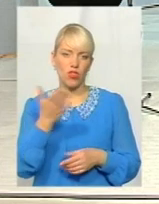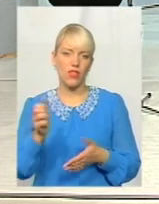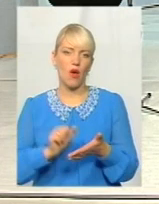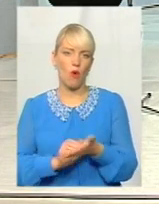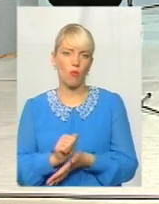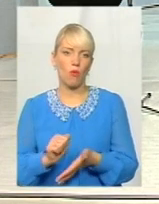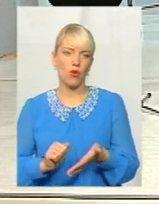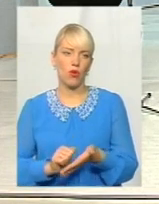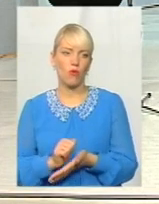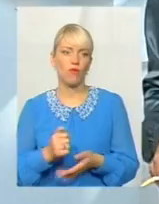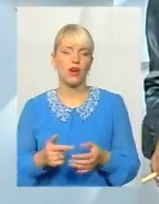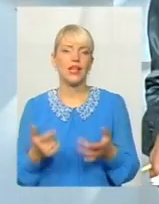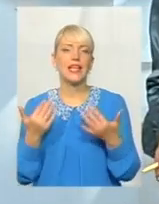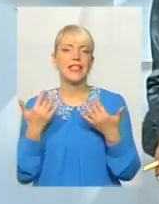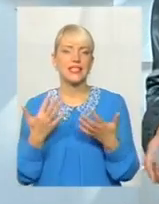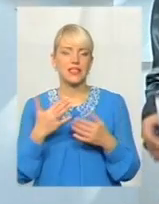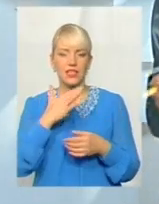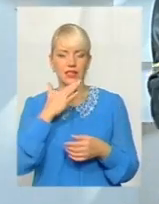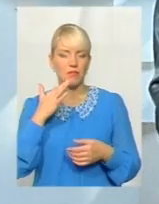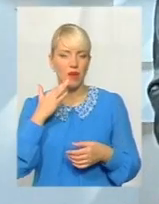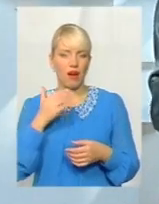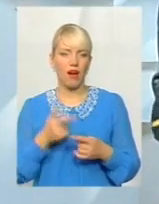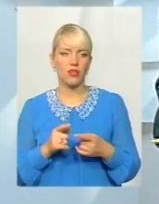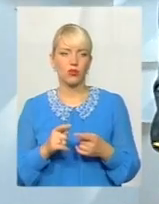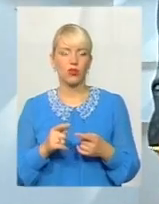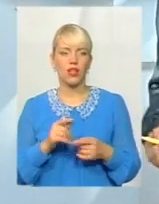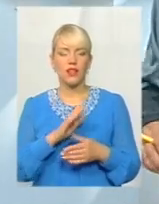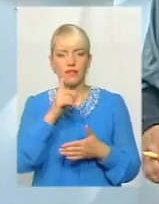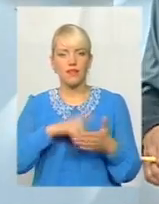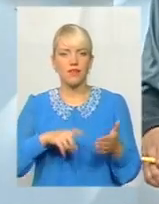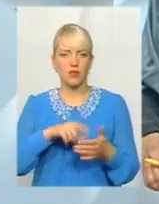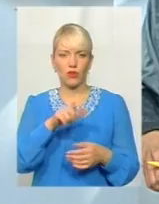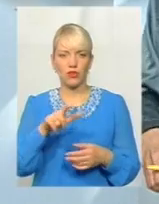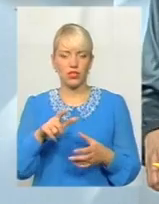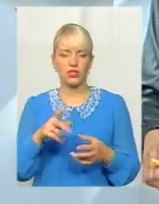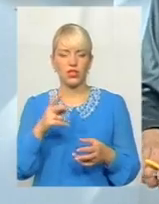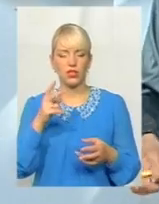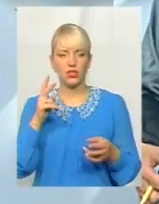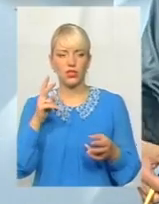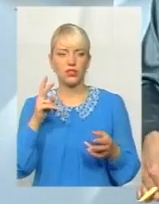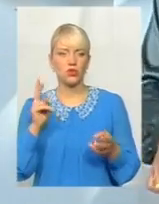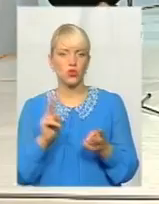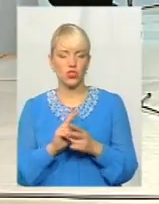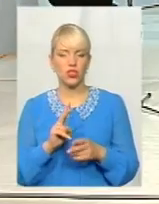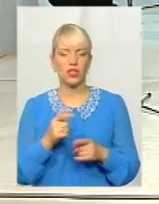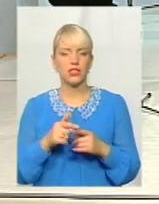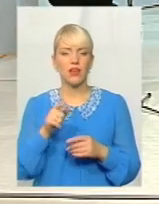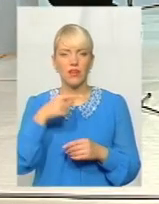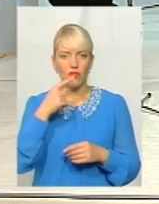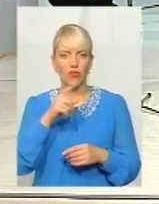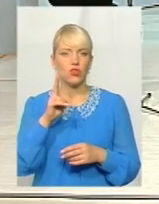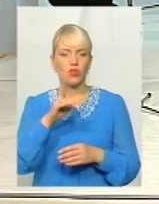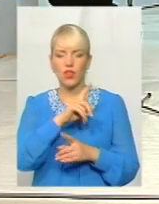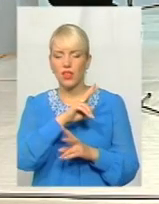Наскільки багато скептиків зустріли на своєму шляху? Ну, от ви зазначили, що казали, що ні, ніхто на це не зверне увагу, ніхто